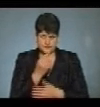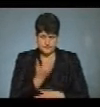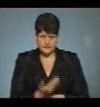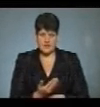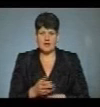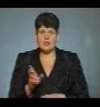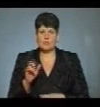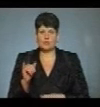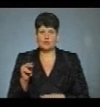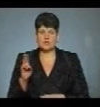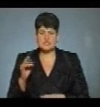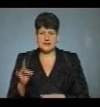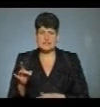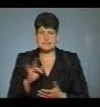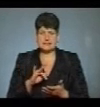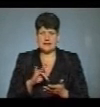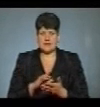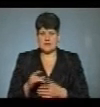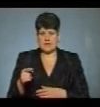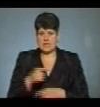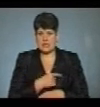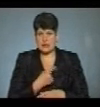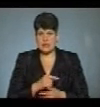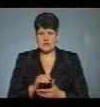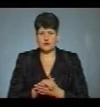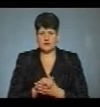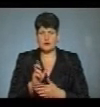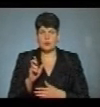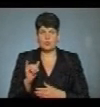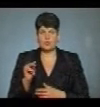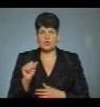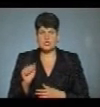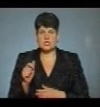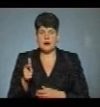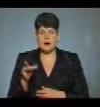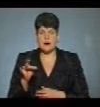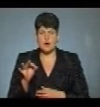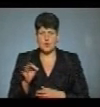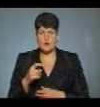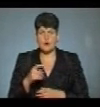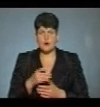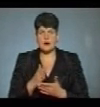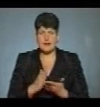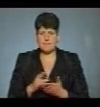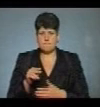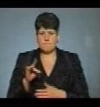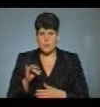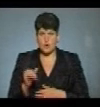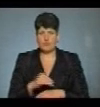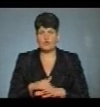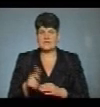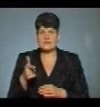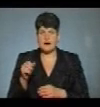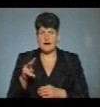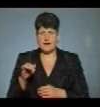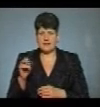Бучацької центральної районної клінічної лікарні товариства «Бучач Агрохлібпром» та вулиць Галицька і Шухевича. Також